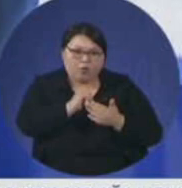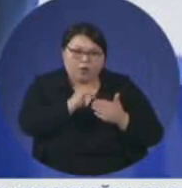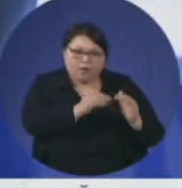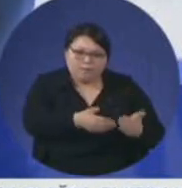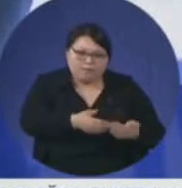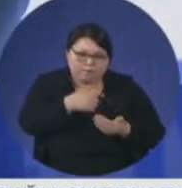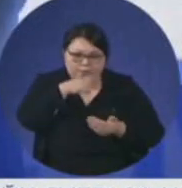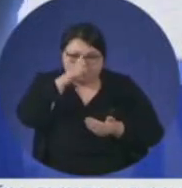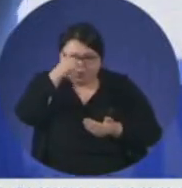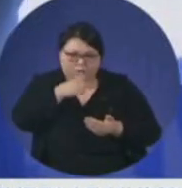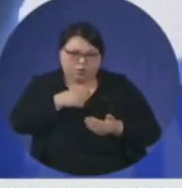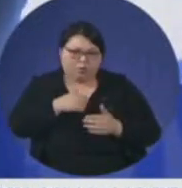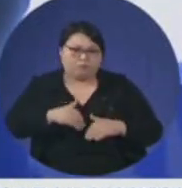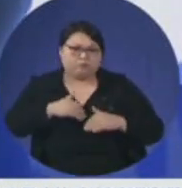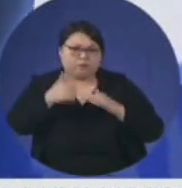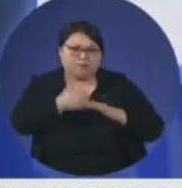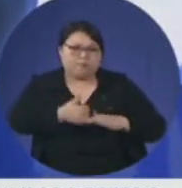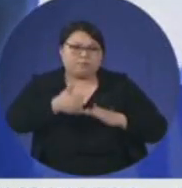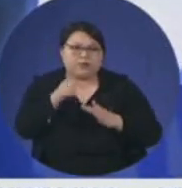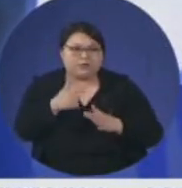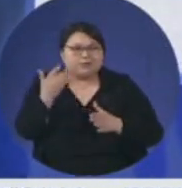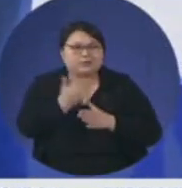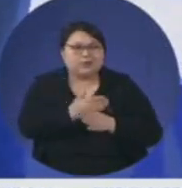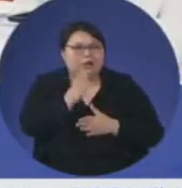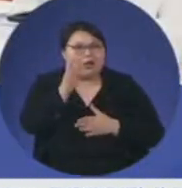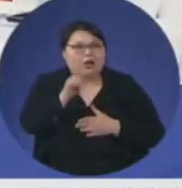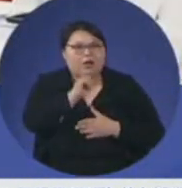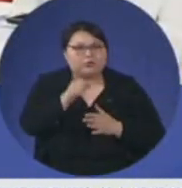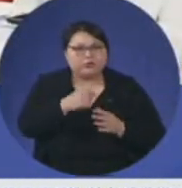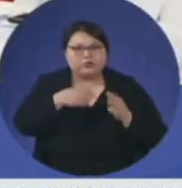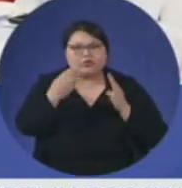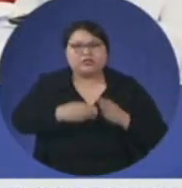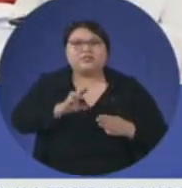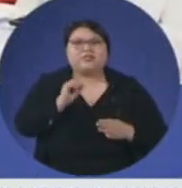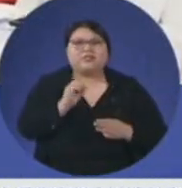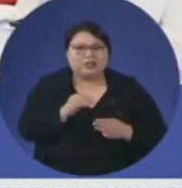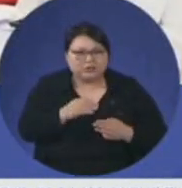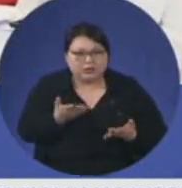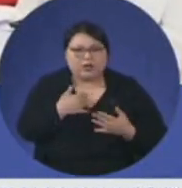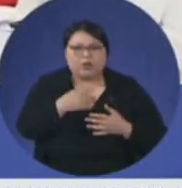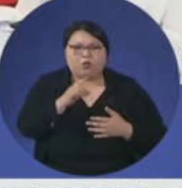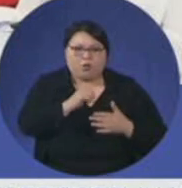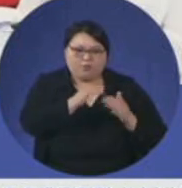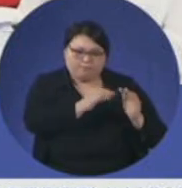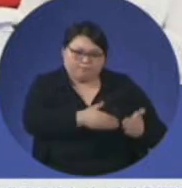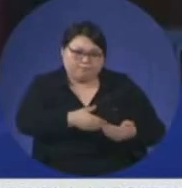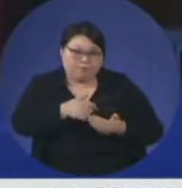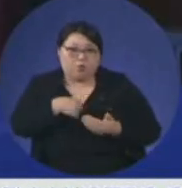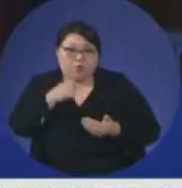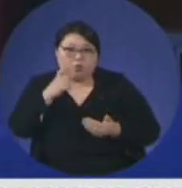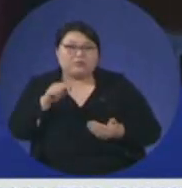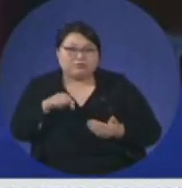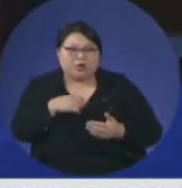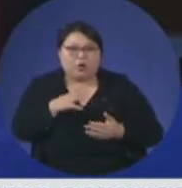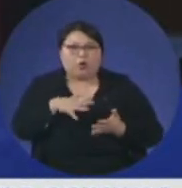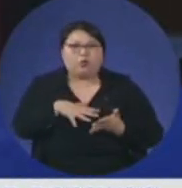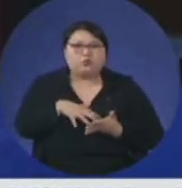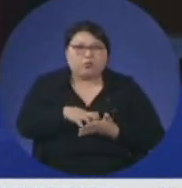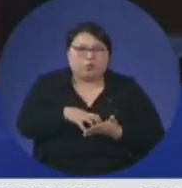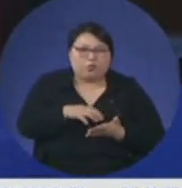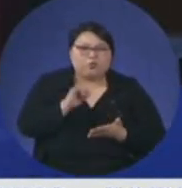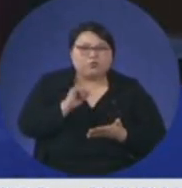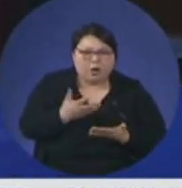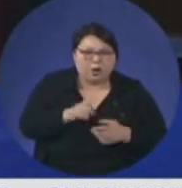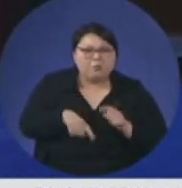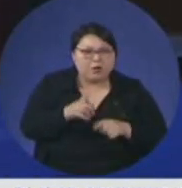хувьд өсөн дэвжих манлайлахад саадуулж байгаа асуудлууд, түүнийг шийдэх алхмууд болон их баригч хүний сул болон давуу талууд гаргаж болох